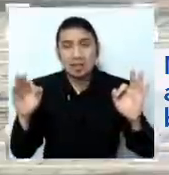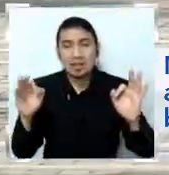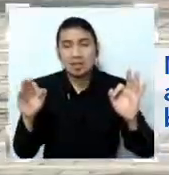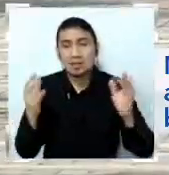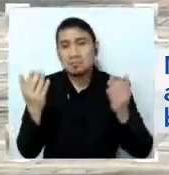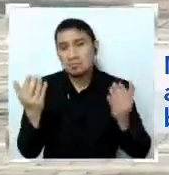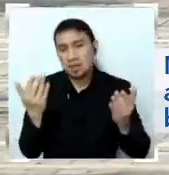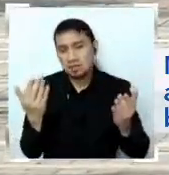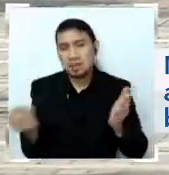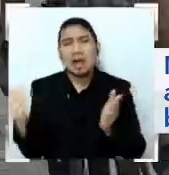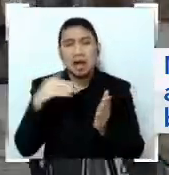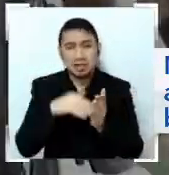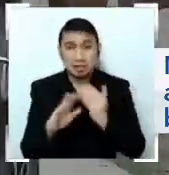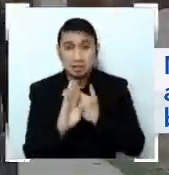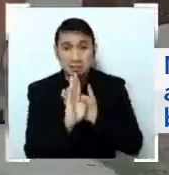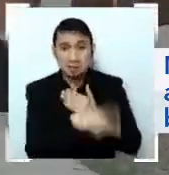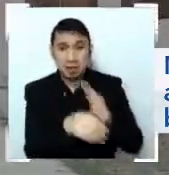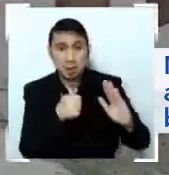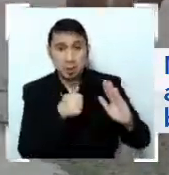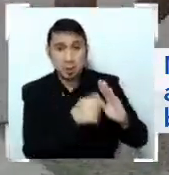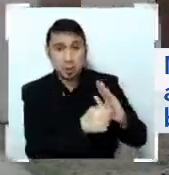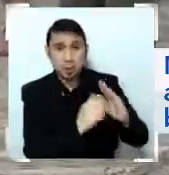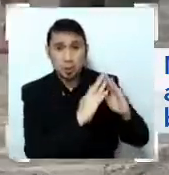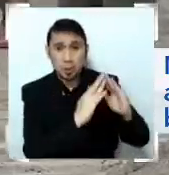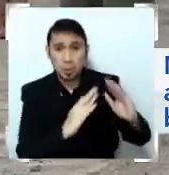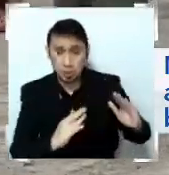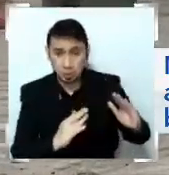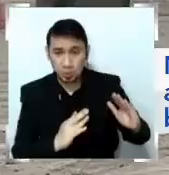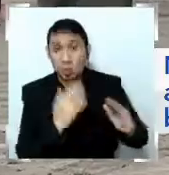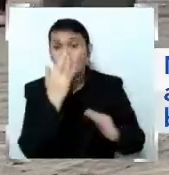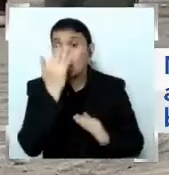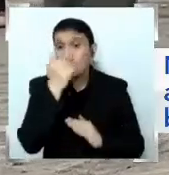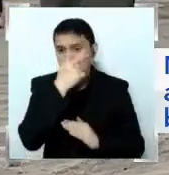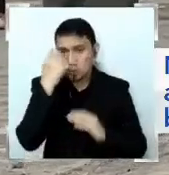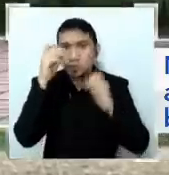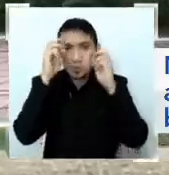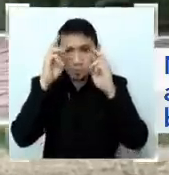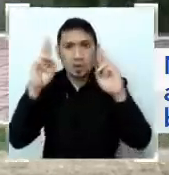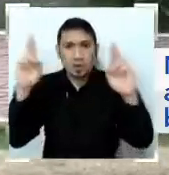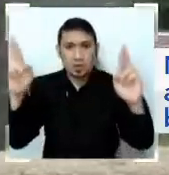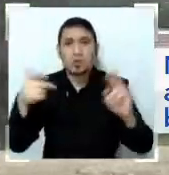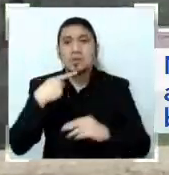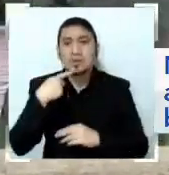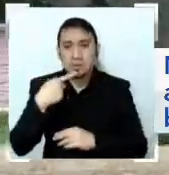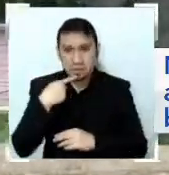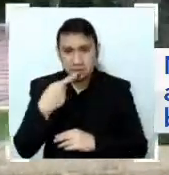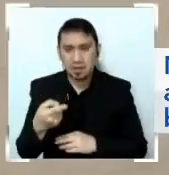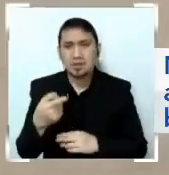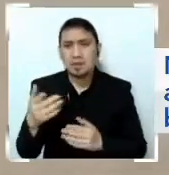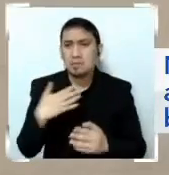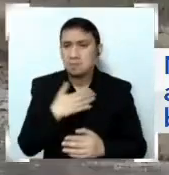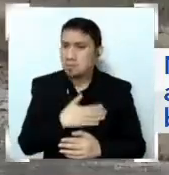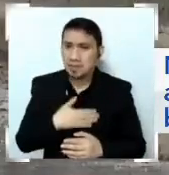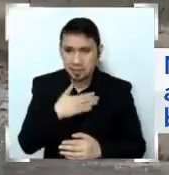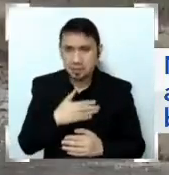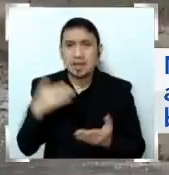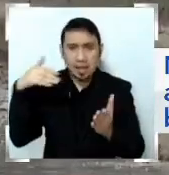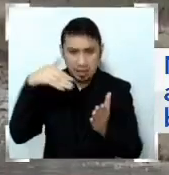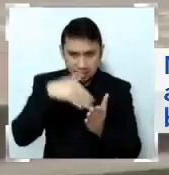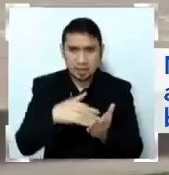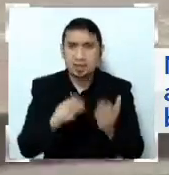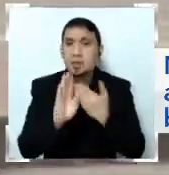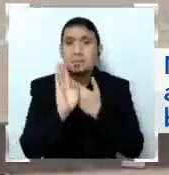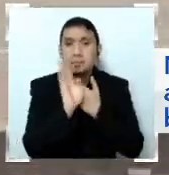sila. Karamihan kasi ng mga alkalde, bumotong hilingin sa IATF na bawiin ang pagpayag sa mga batang makalabas sa open